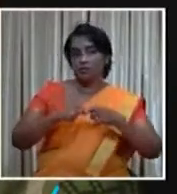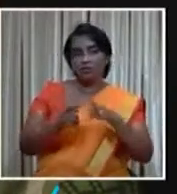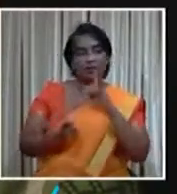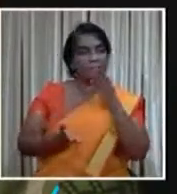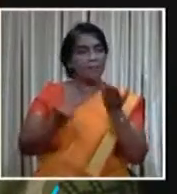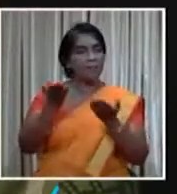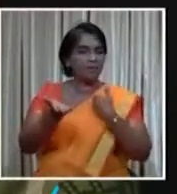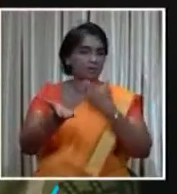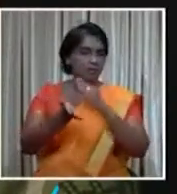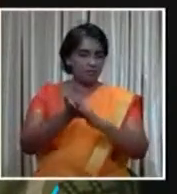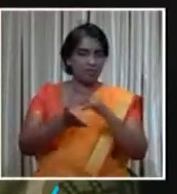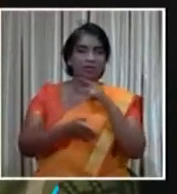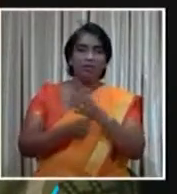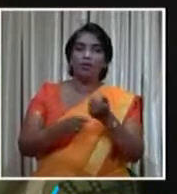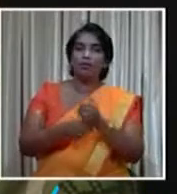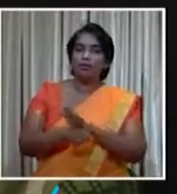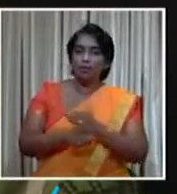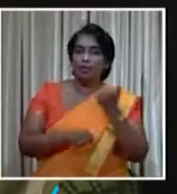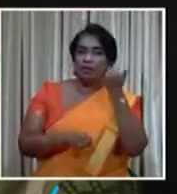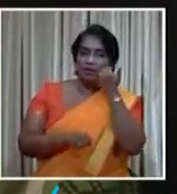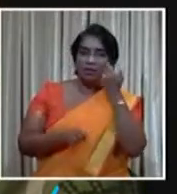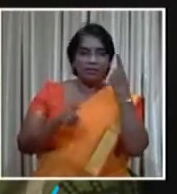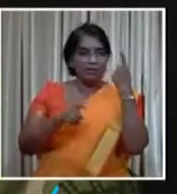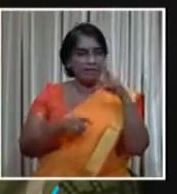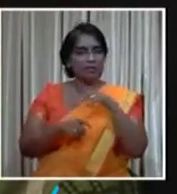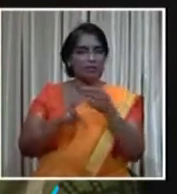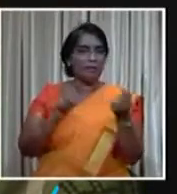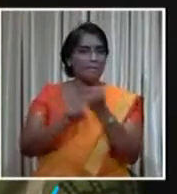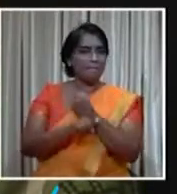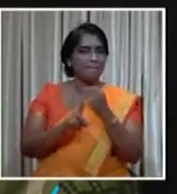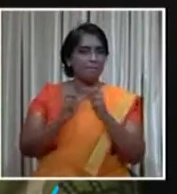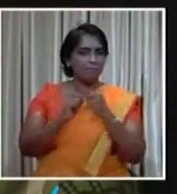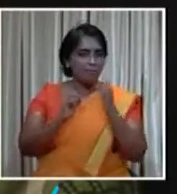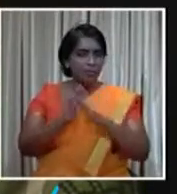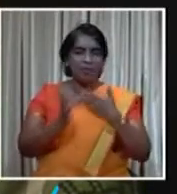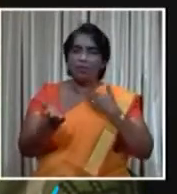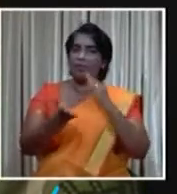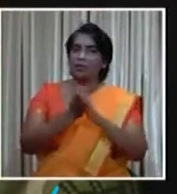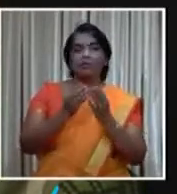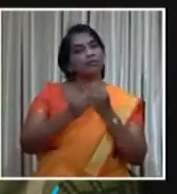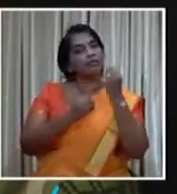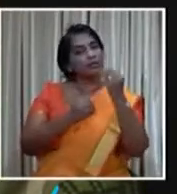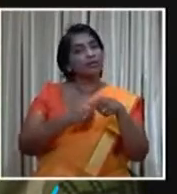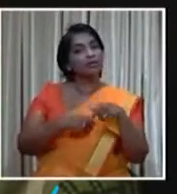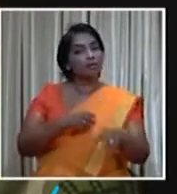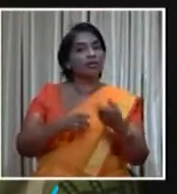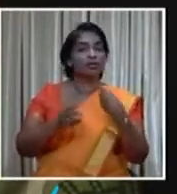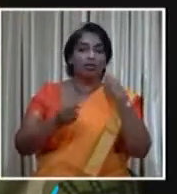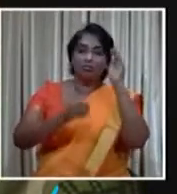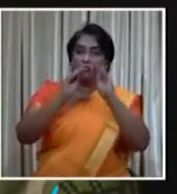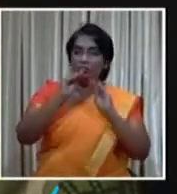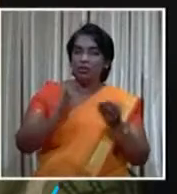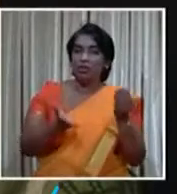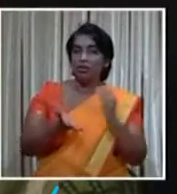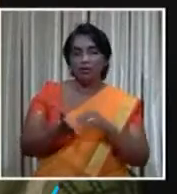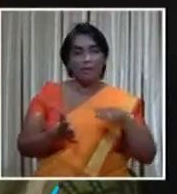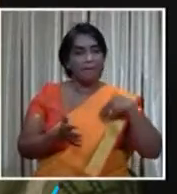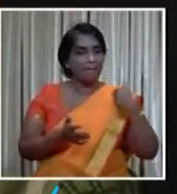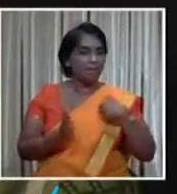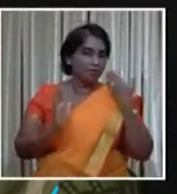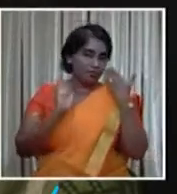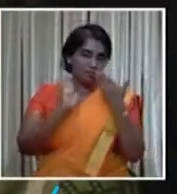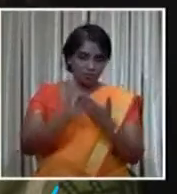සාධනීය පියවර. කොවිඩ් 19 වසංගතයේ හේතුවෙන් බලපෑමට ලක් වූවන්ට සහන සැලසීම මෙම අයවැයෙහි තවත් ප්‍රධාන